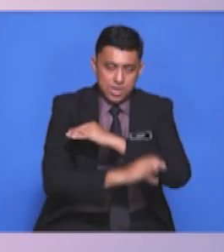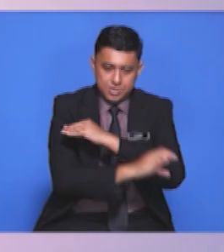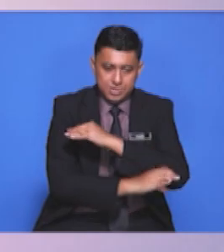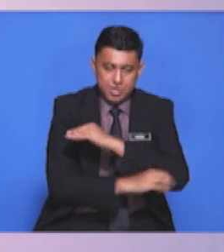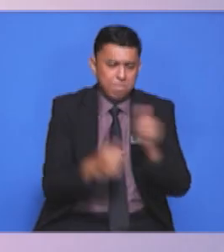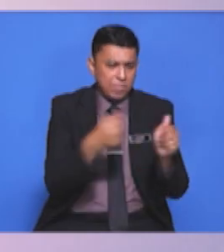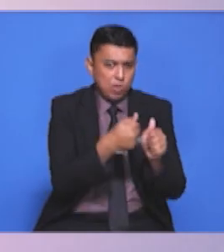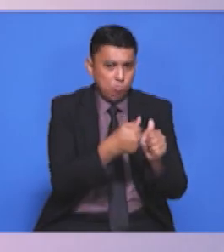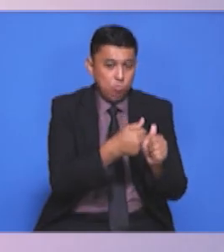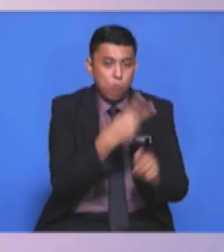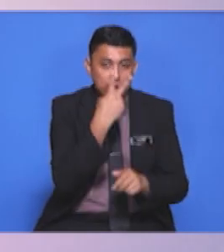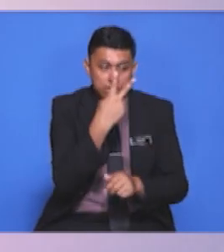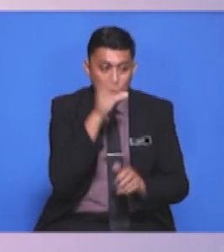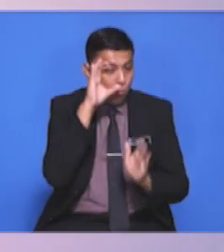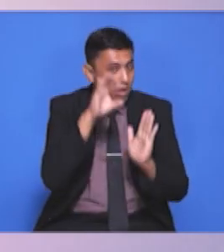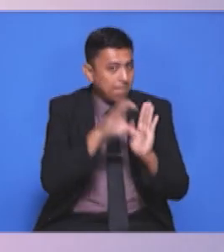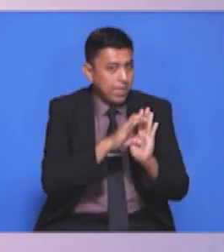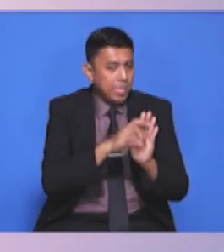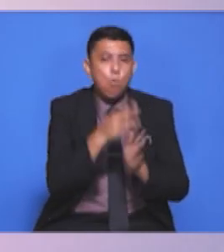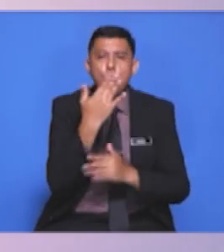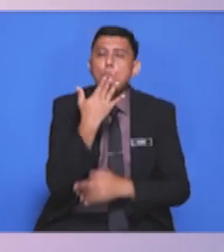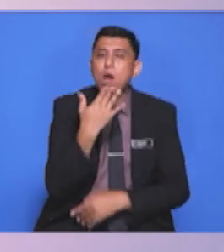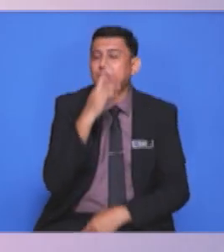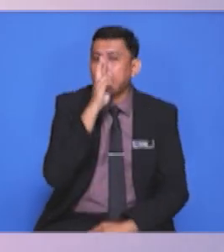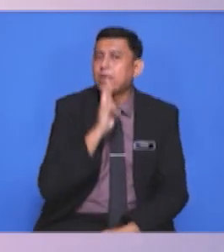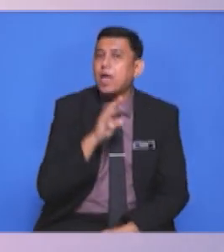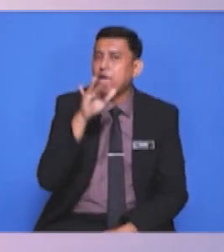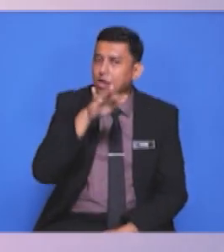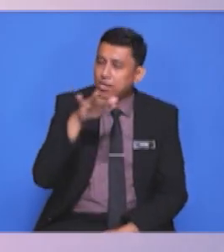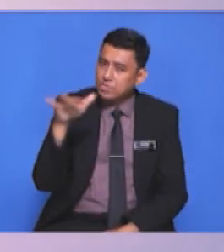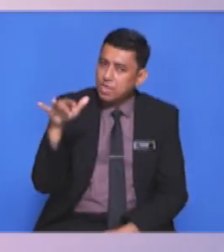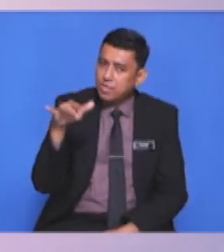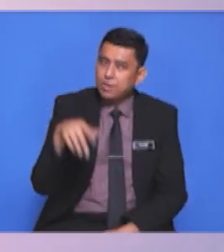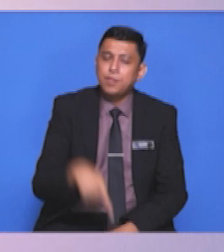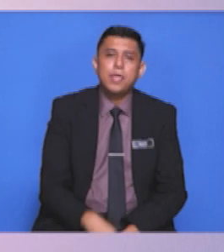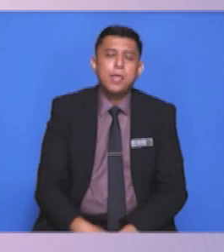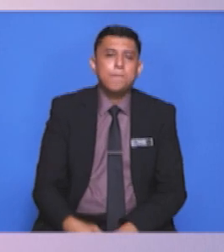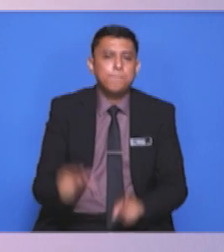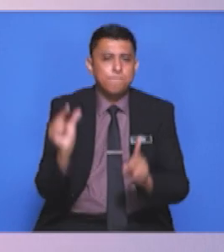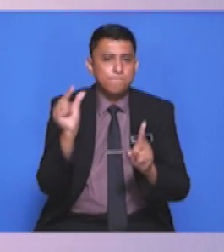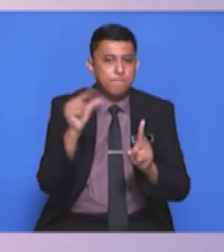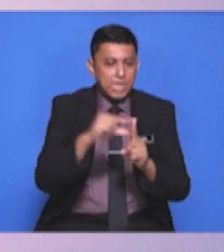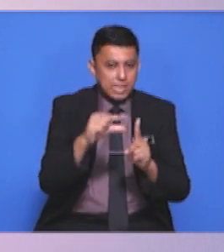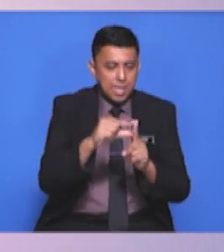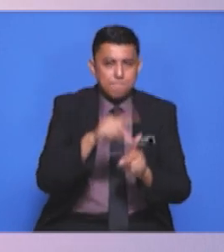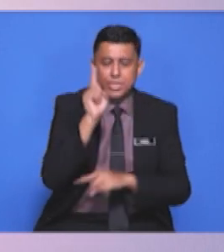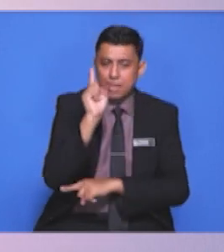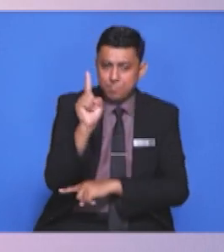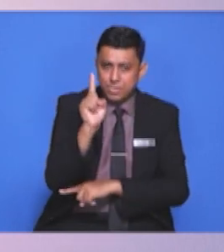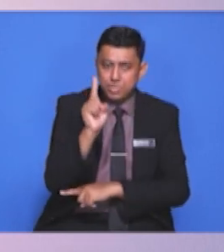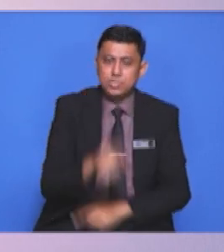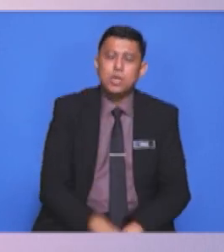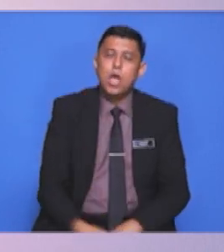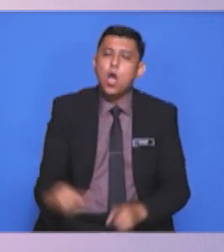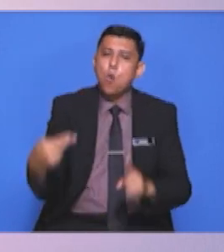hanya diambil huruf saja make ejaannya hanyalah perkataan pertama yang akan ditulis sebagai